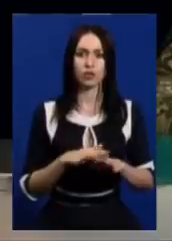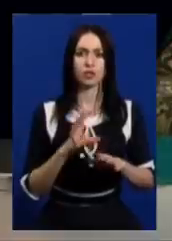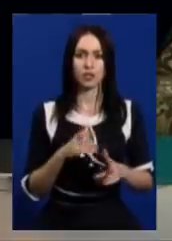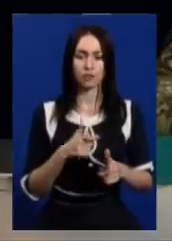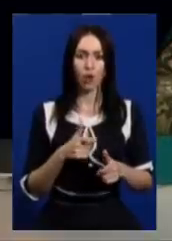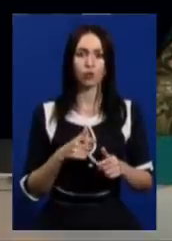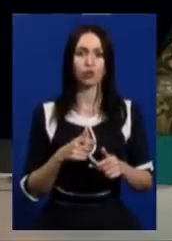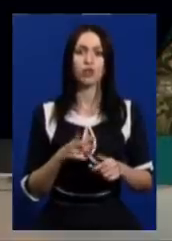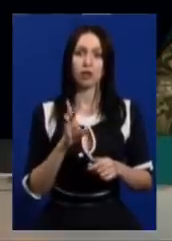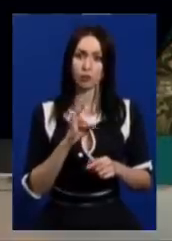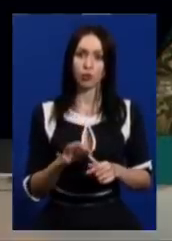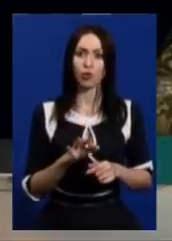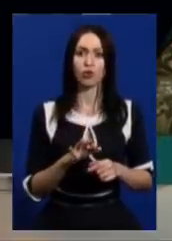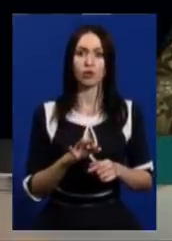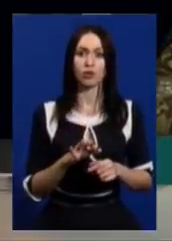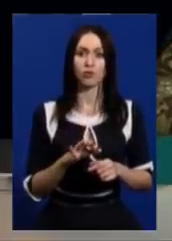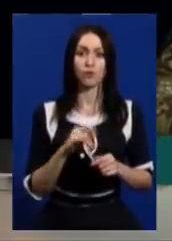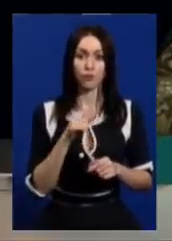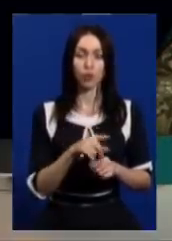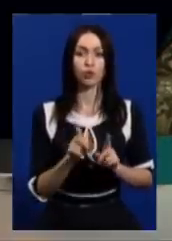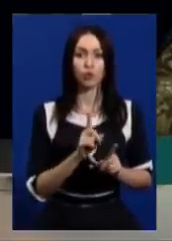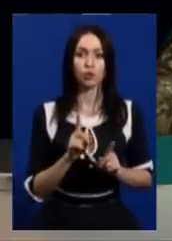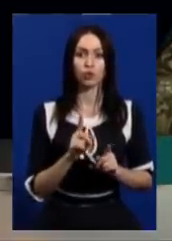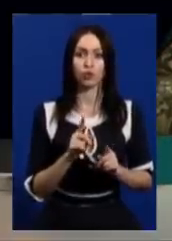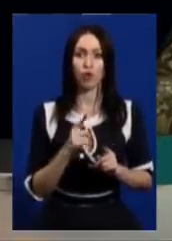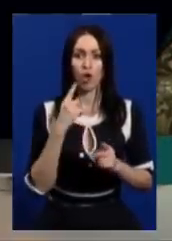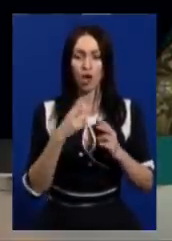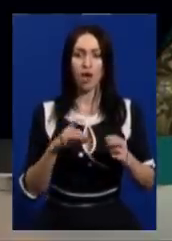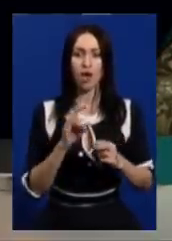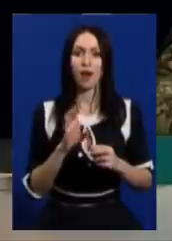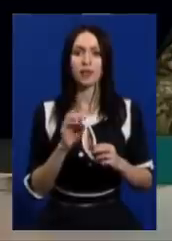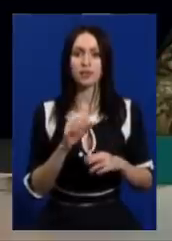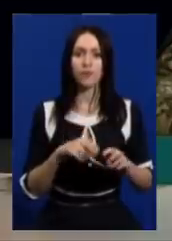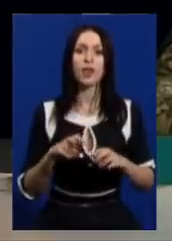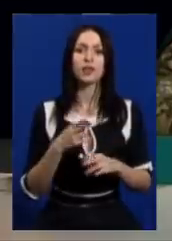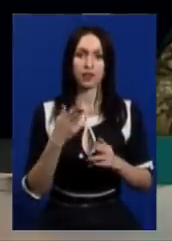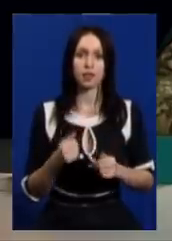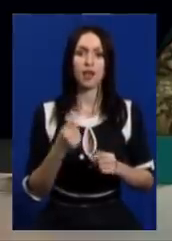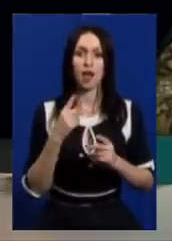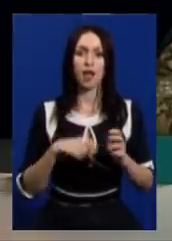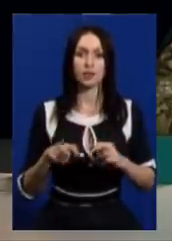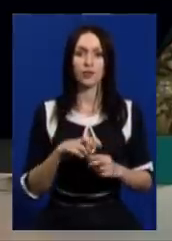ну вот именно что разведка, ну мы довольно-таки